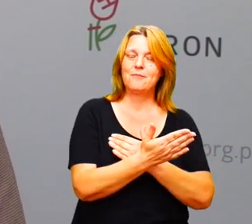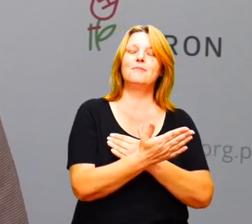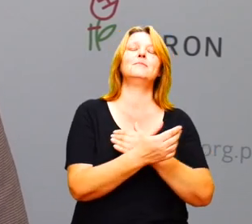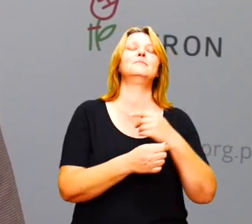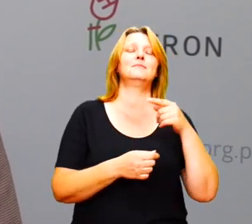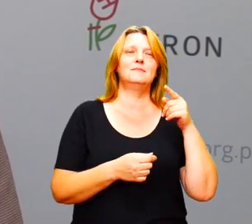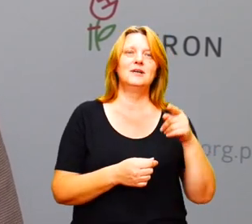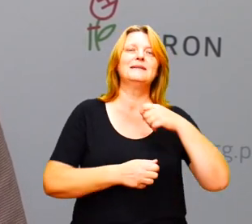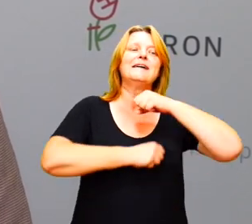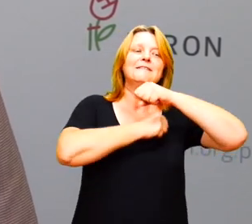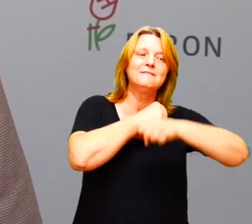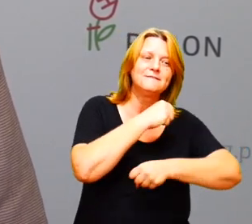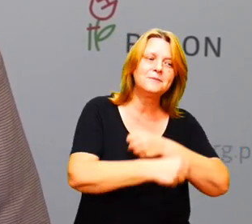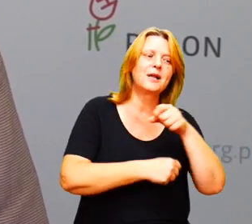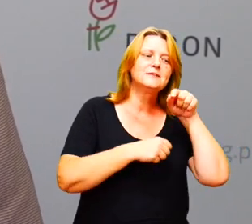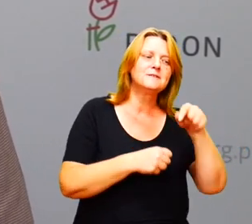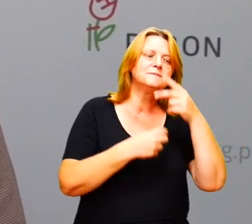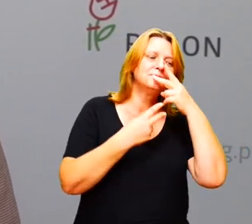pilotażowego programu